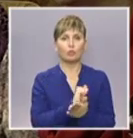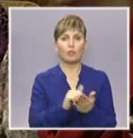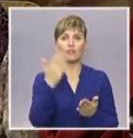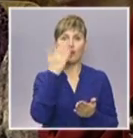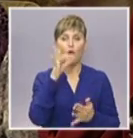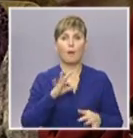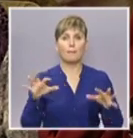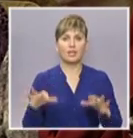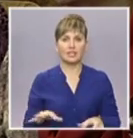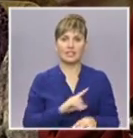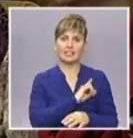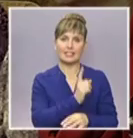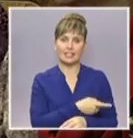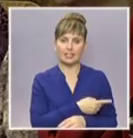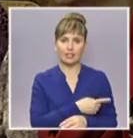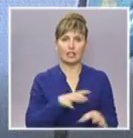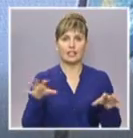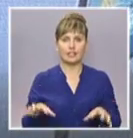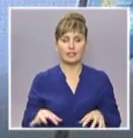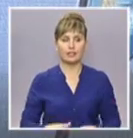о президенте «Сила лидера».